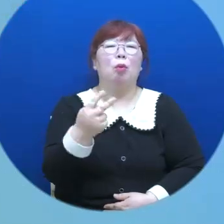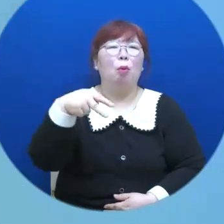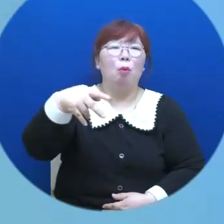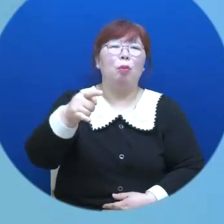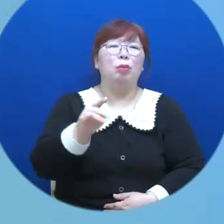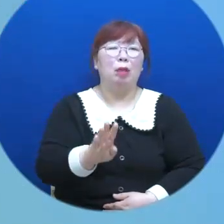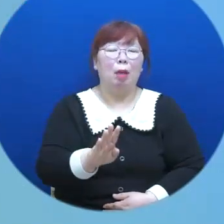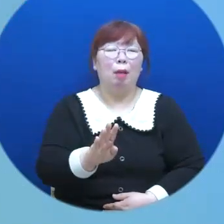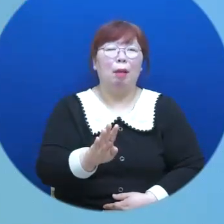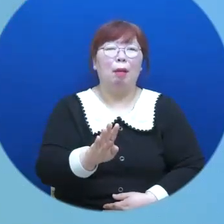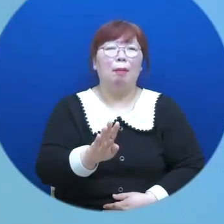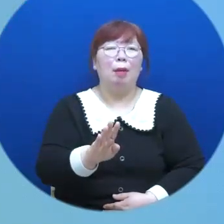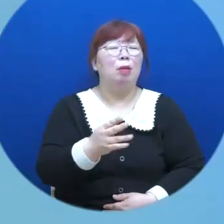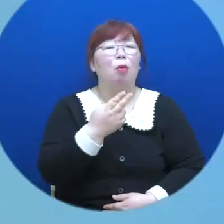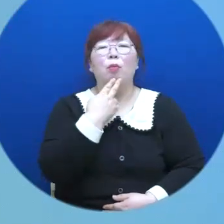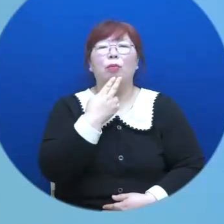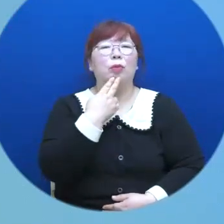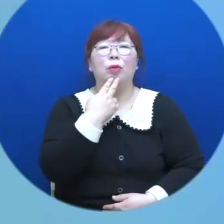요셉에게만 없었다는 것.